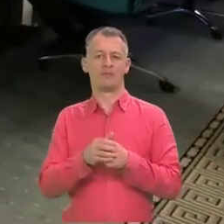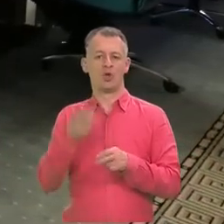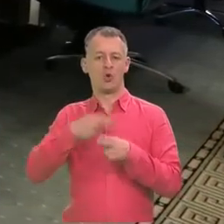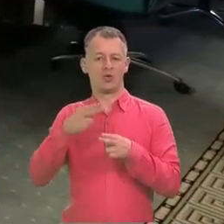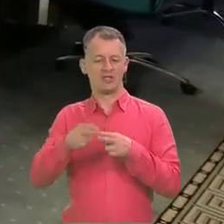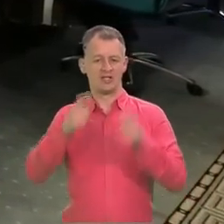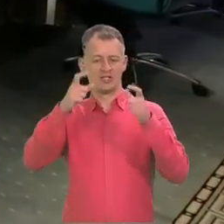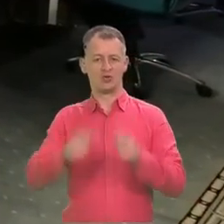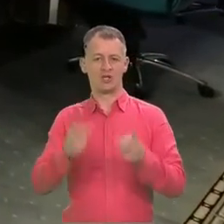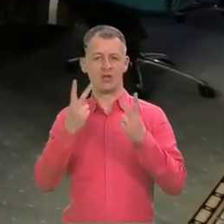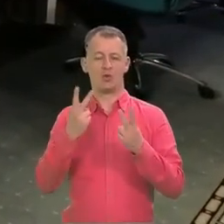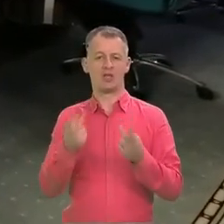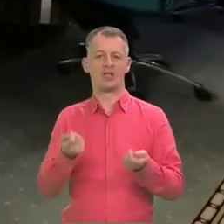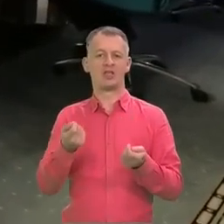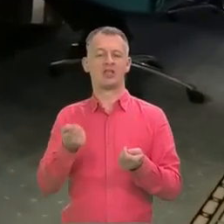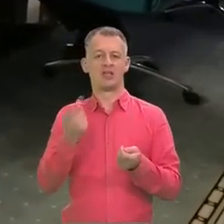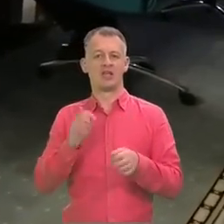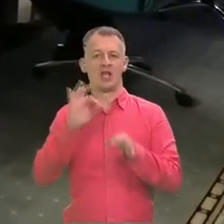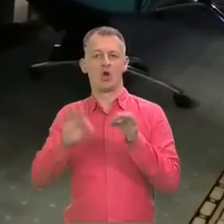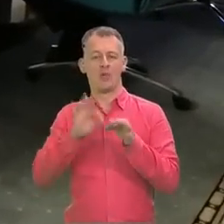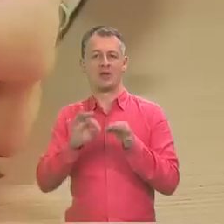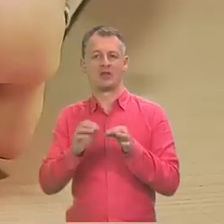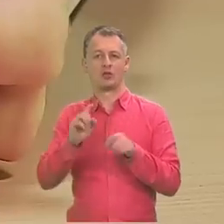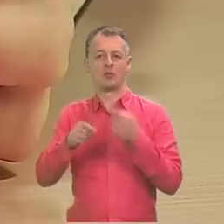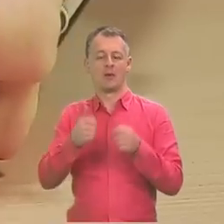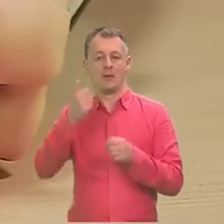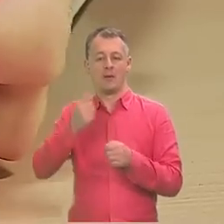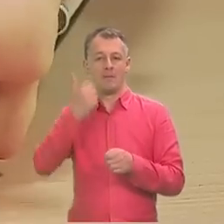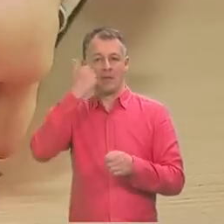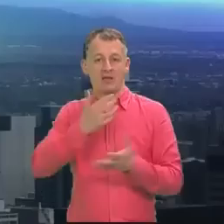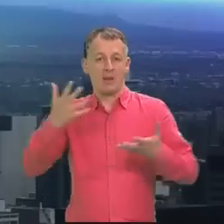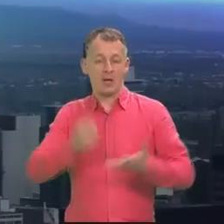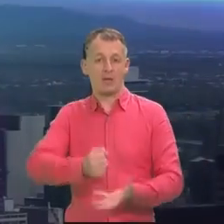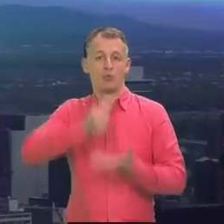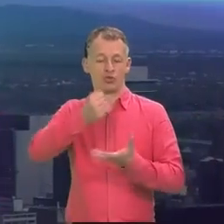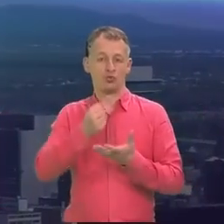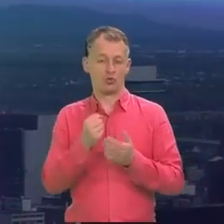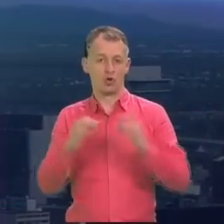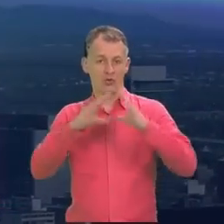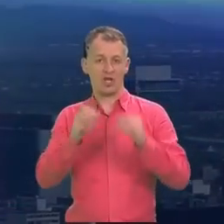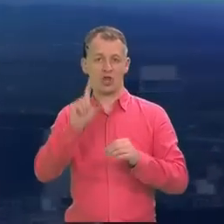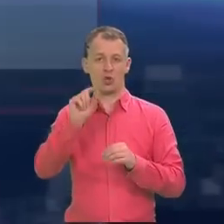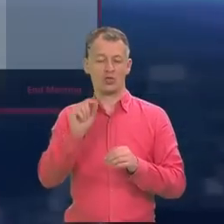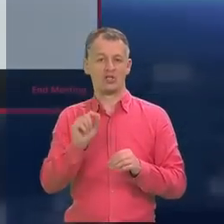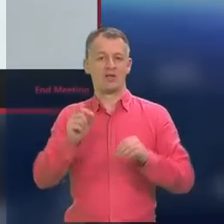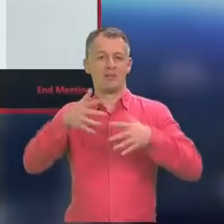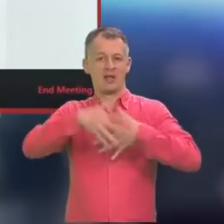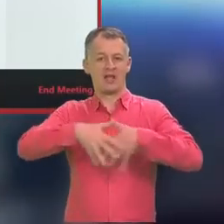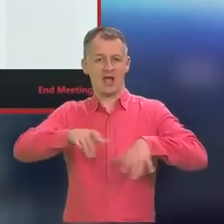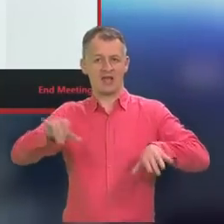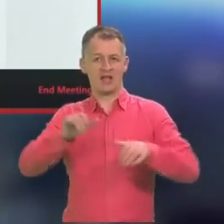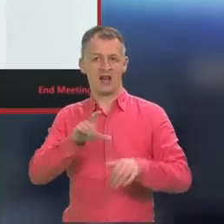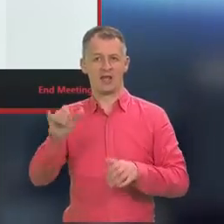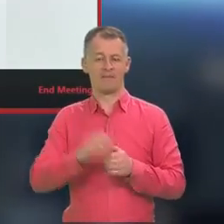instituțiile cheie din economie au loc pe fondul unui uriaș deficit la bugetul de stat, estimat la 20 de miliarde de lei. Veniturile sunt calculate ca procent din